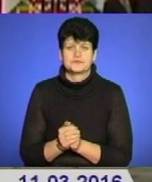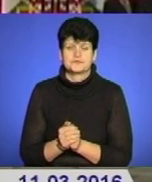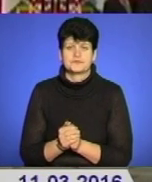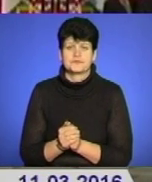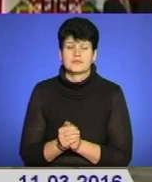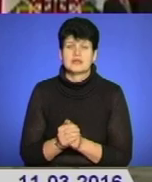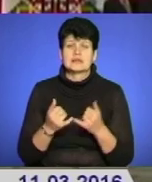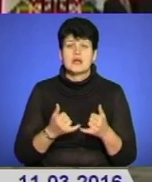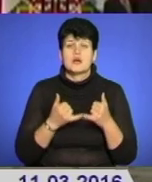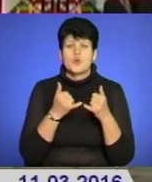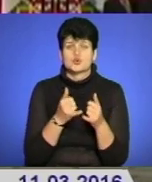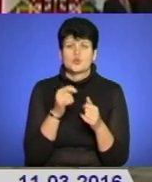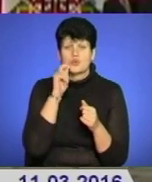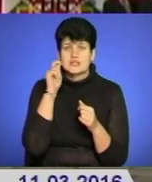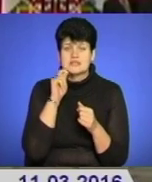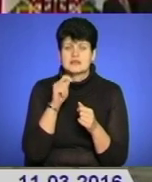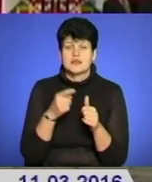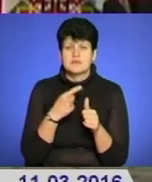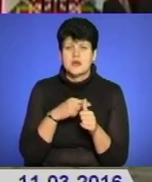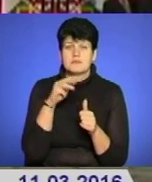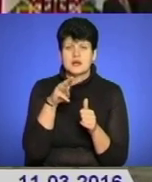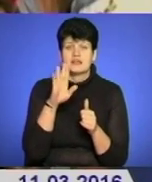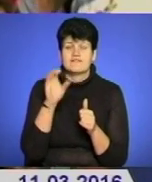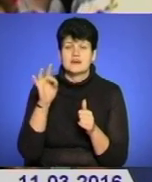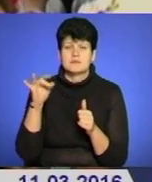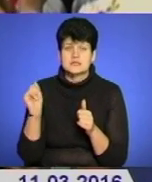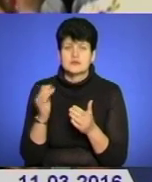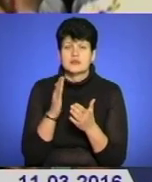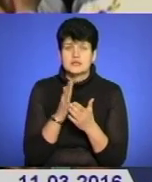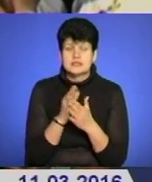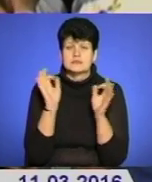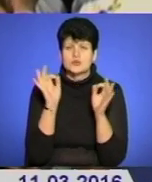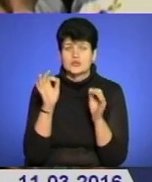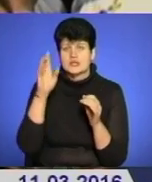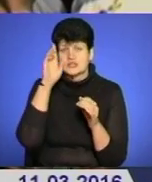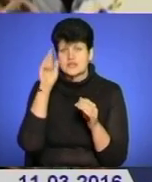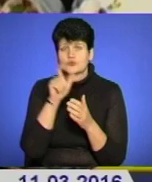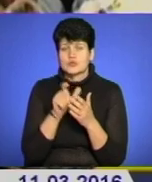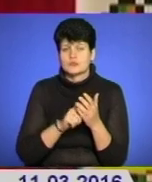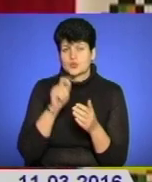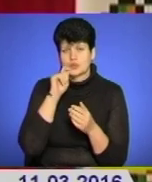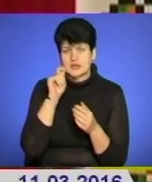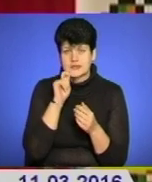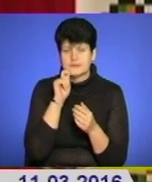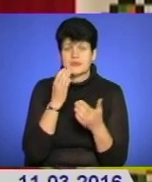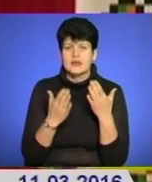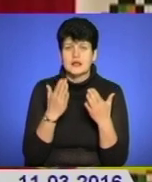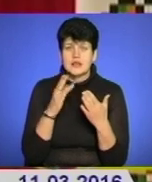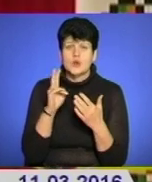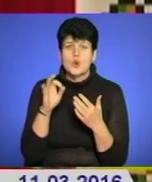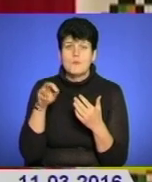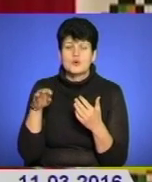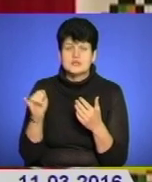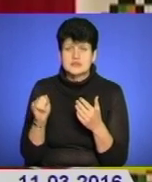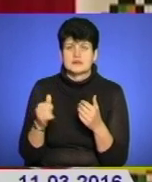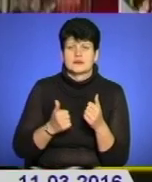Для кожного українця ім'я Михайла Вербицького асоціюється з мелодією Державного гімну України. Проте композитор плідно